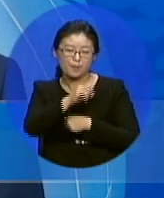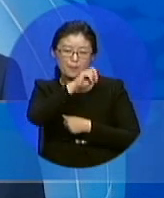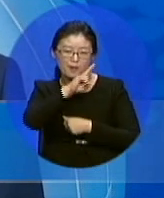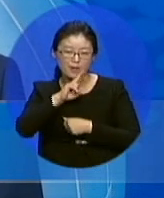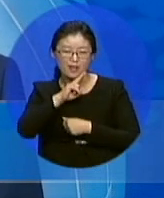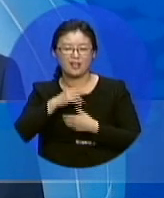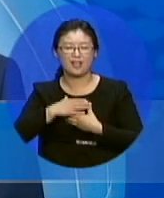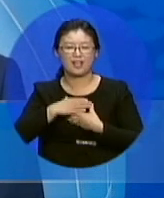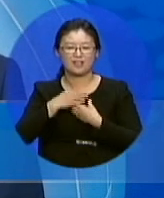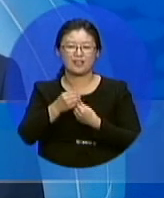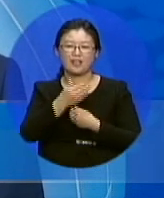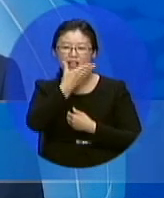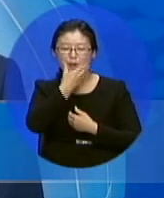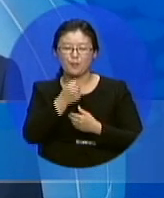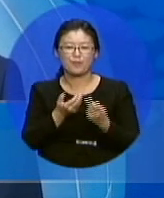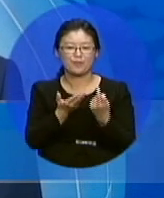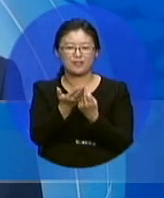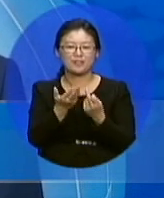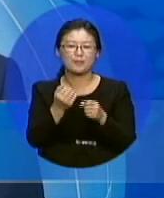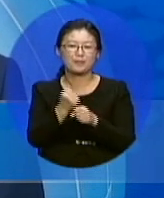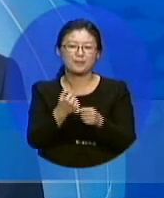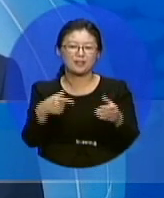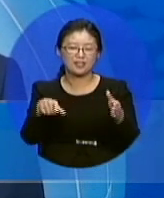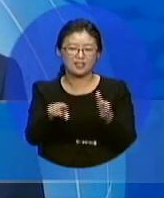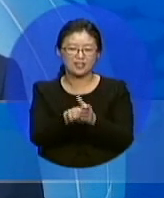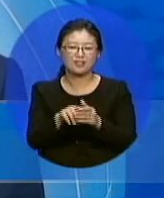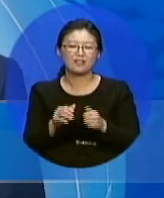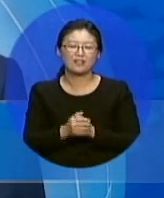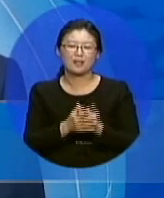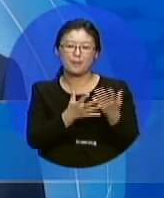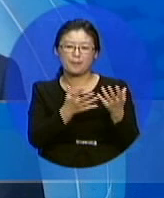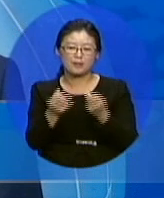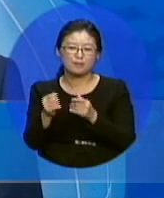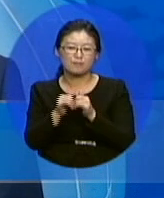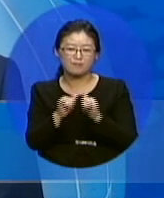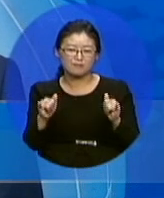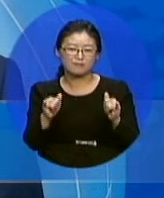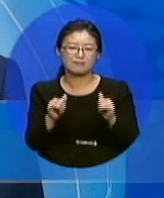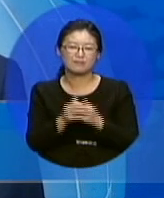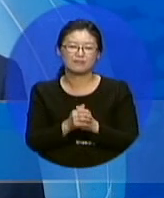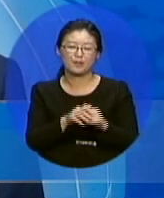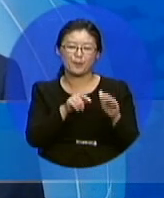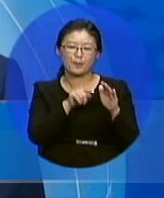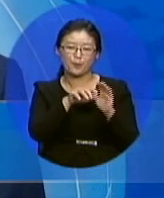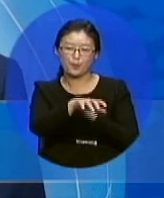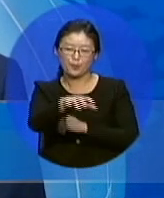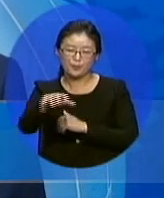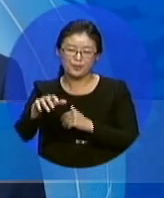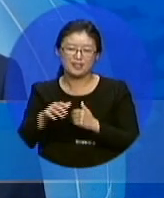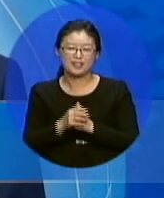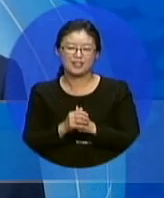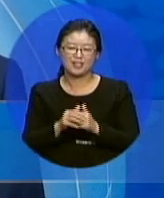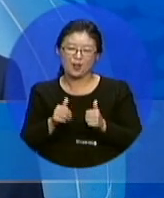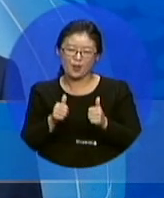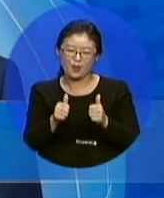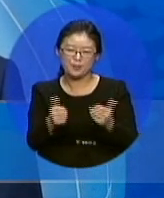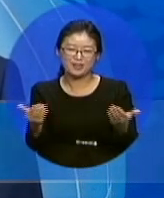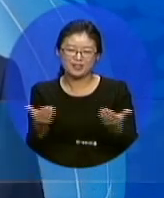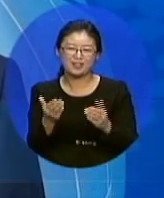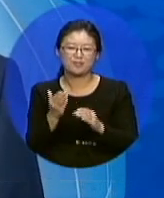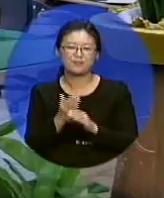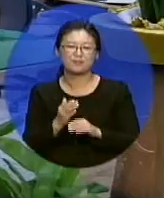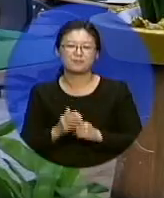안전하고 행복한 제주를 만들기 위해 많은 분들이 현장 곳곳에서 함께 땀 흘리고